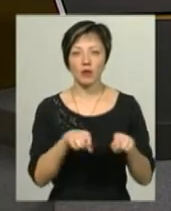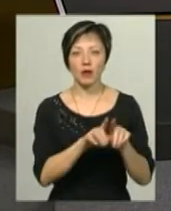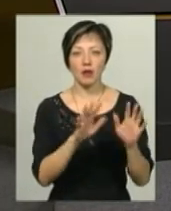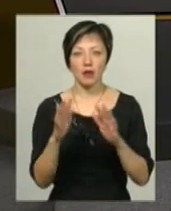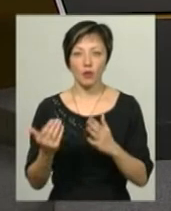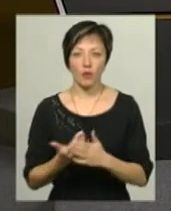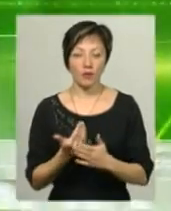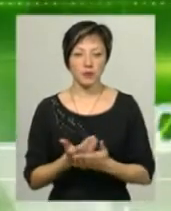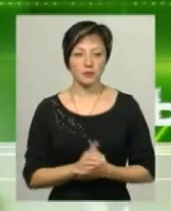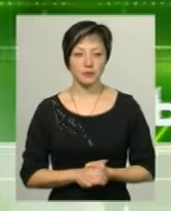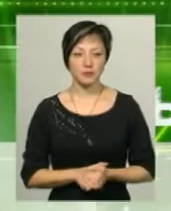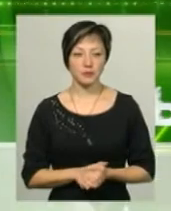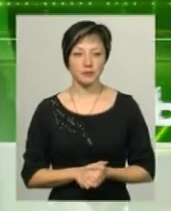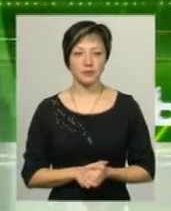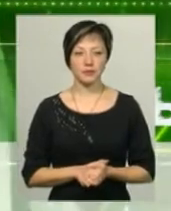новини.